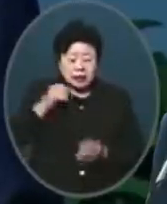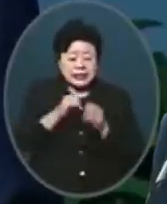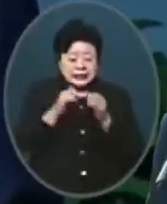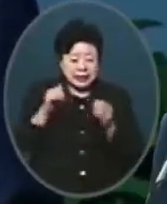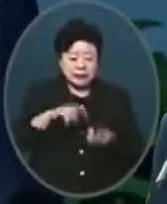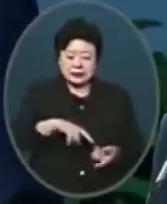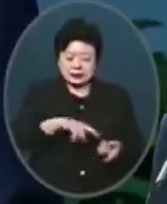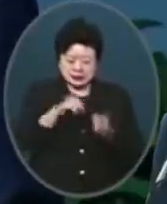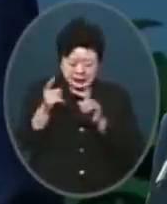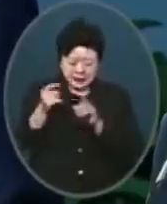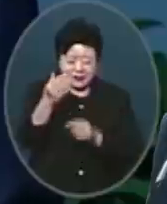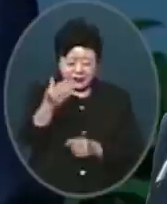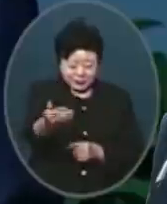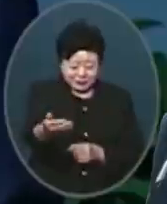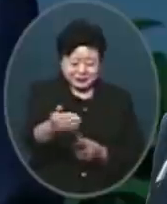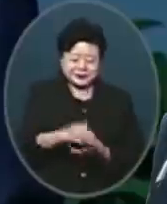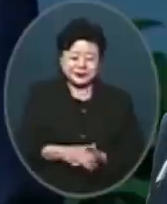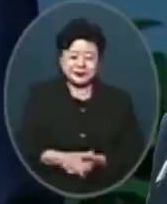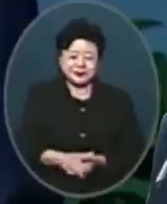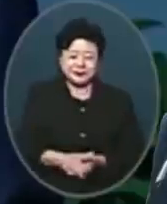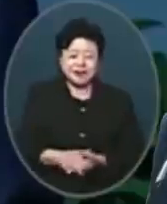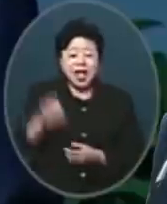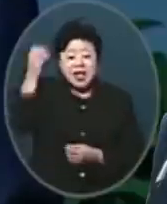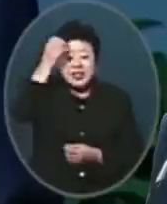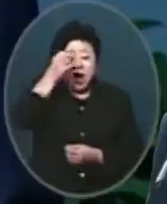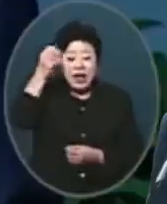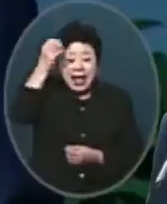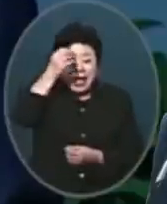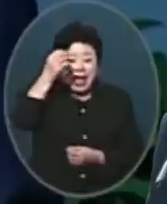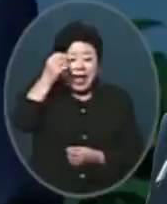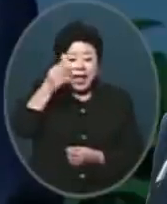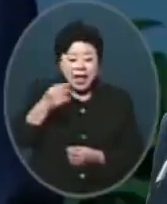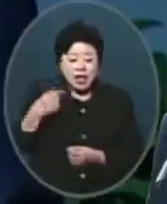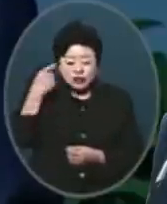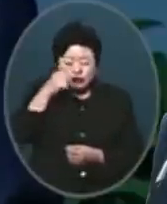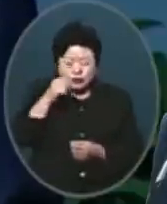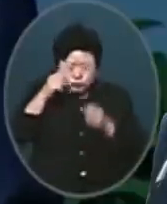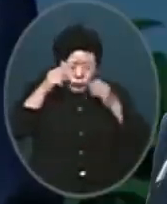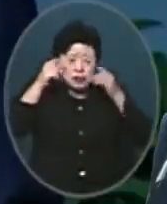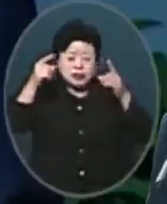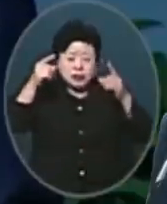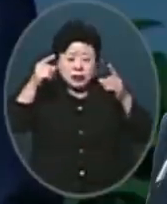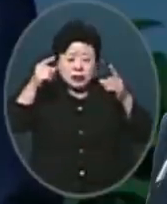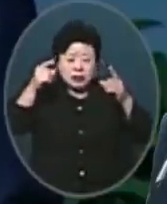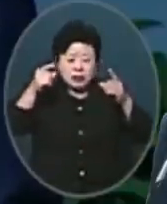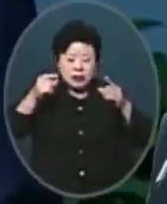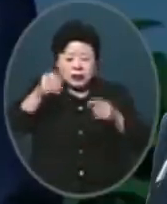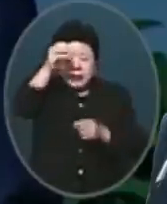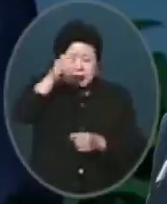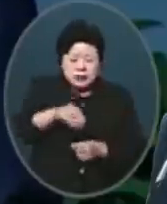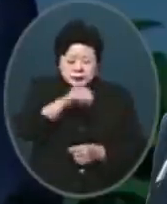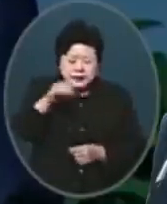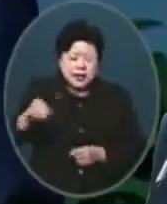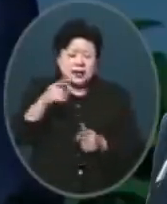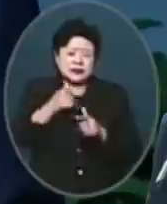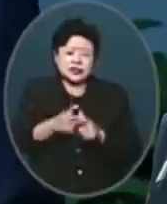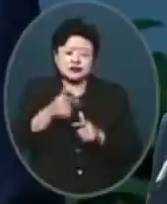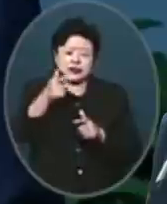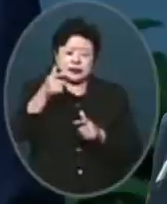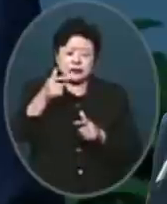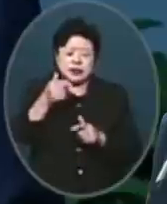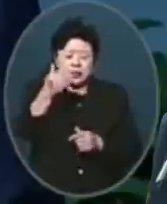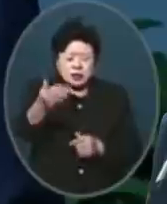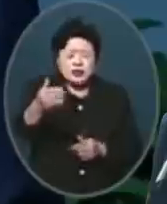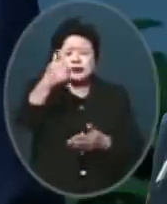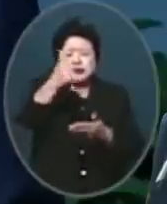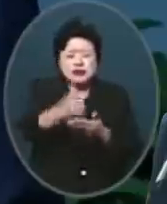사람이 살아있는 여러분은 영의 눈을 떠서 보면 십자가에서 예수님은